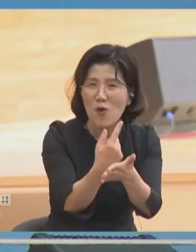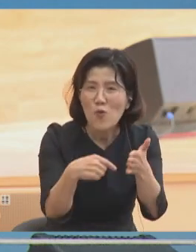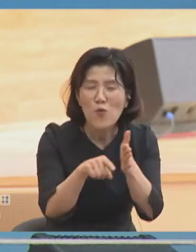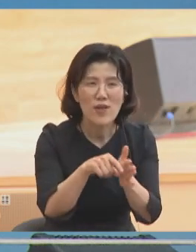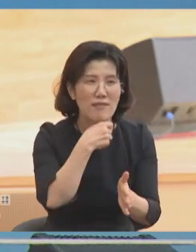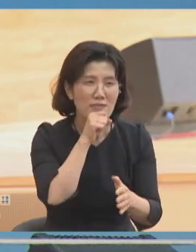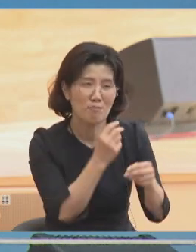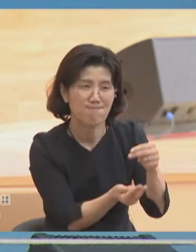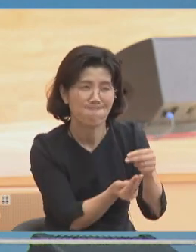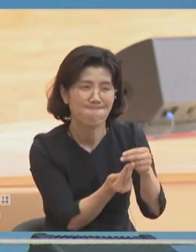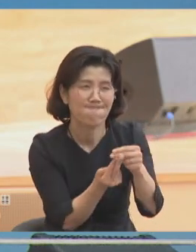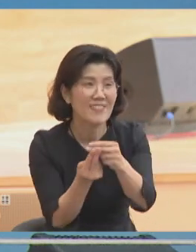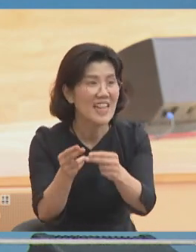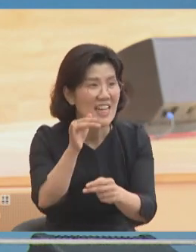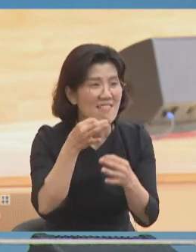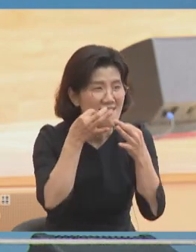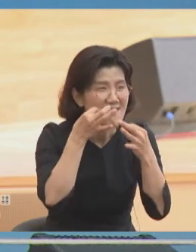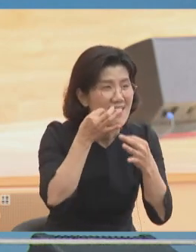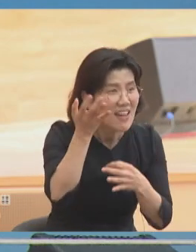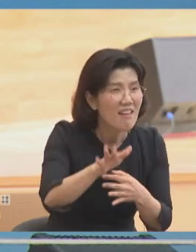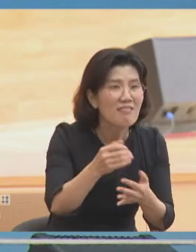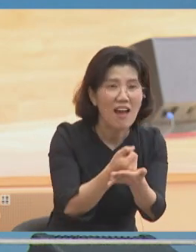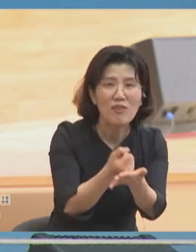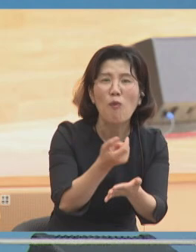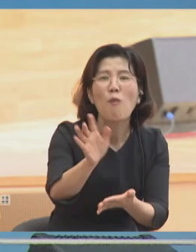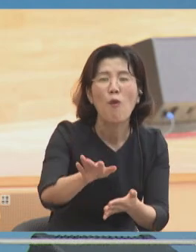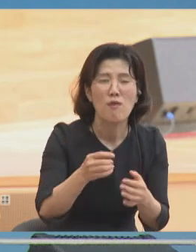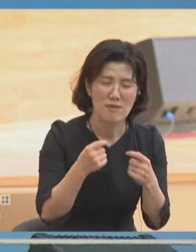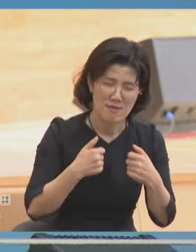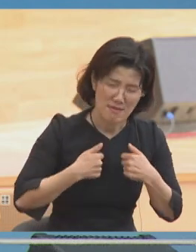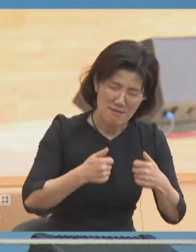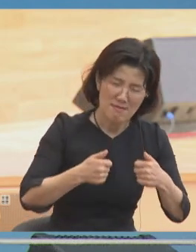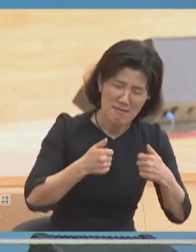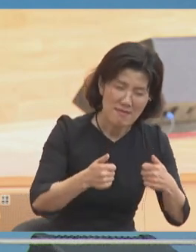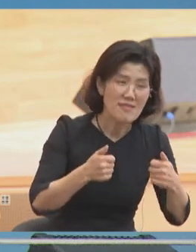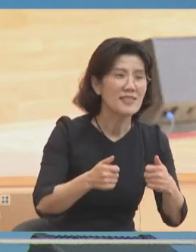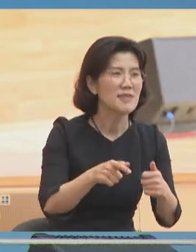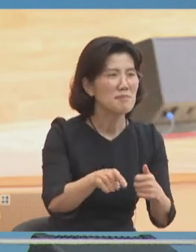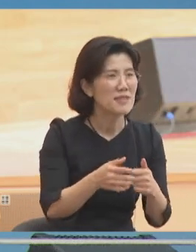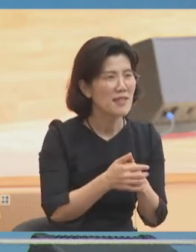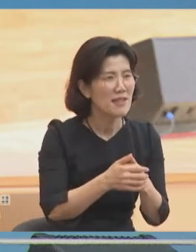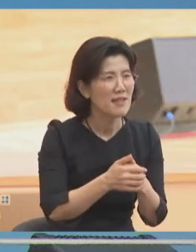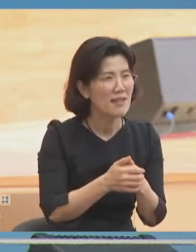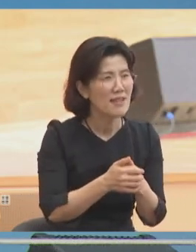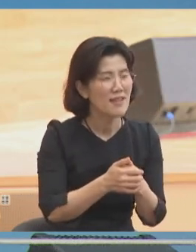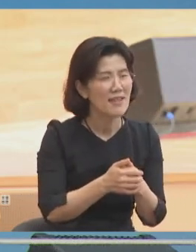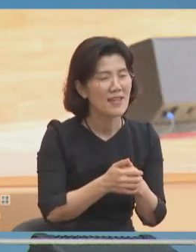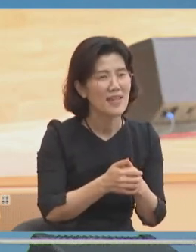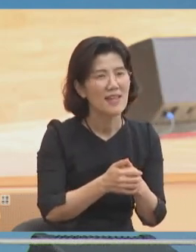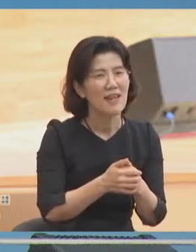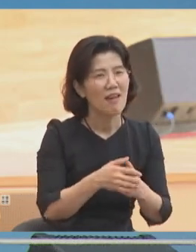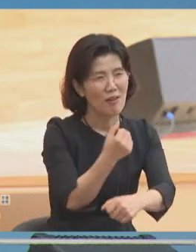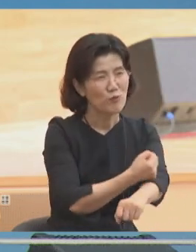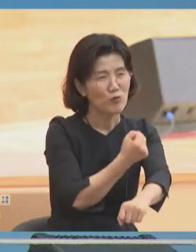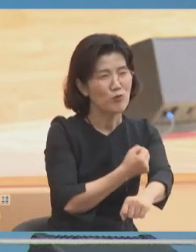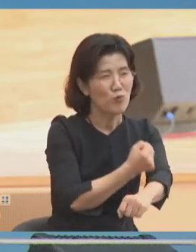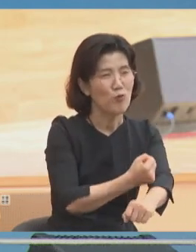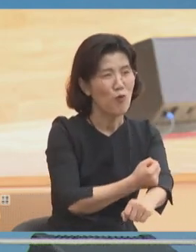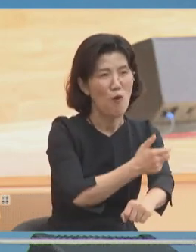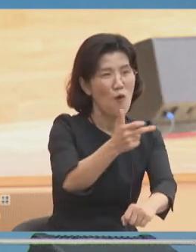쌓아갑니다 그런데 안타까운 것은 무엇이냐 그렇게 열심히 생의 확실함을 위해 수고하지